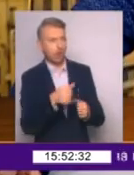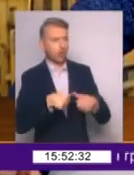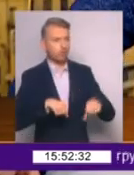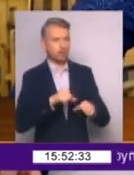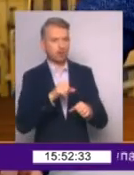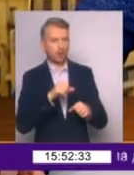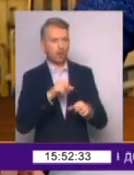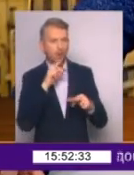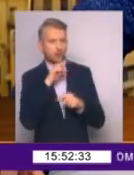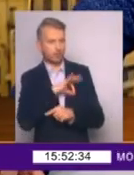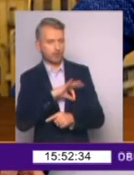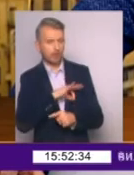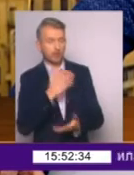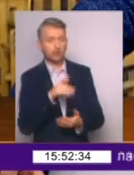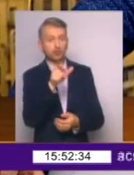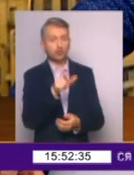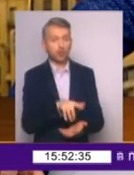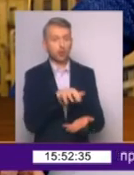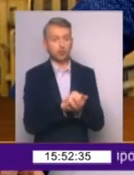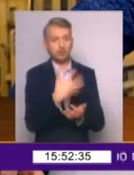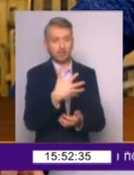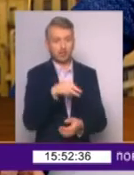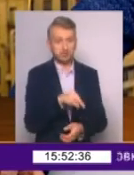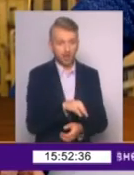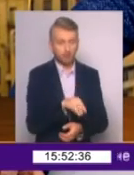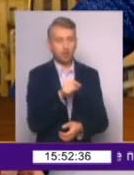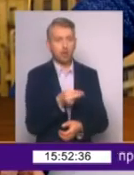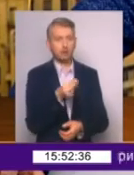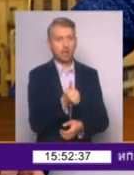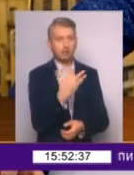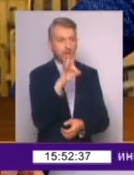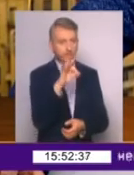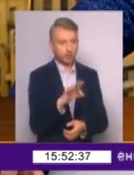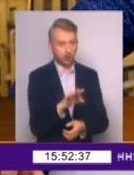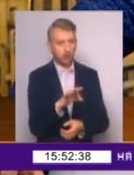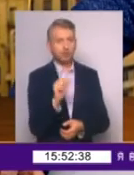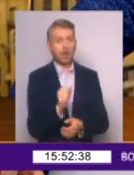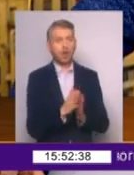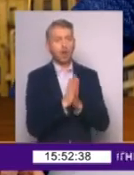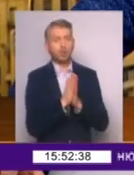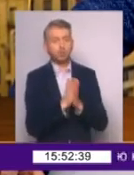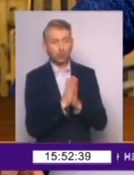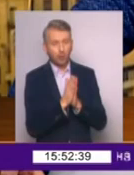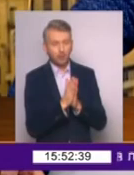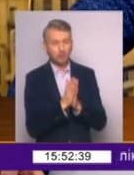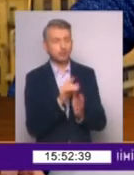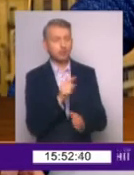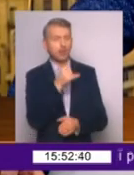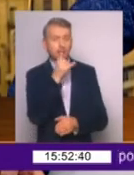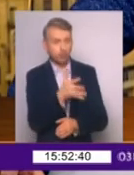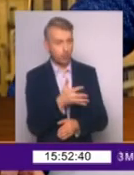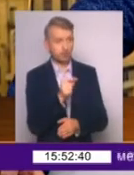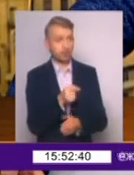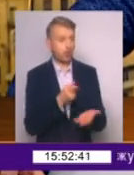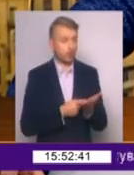зловживання, тому що якщо людина там орендує 50 метрів і вона платить 5%, а просить там, що вона не може, і от вона